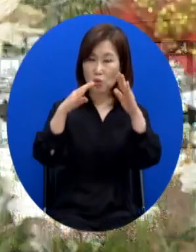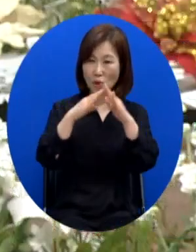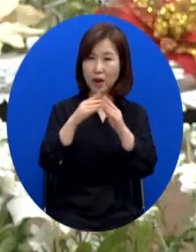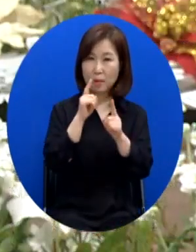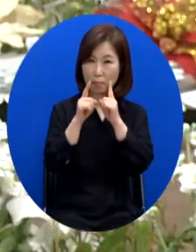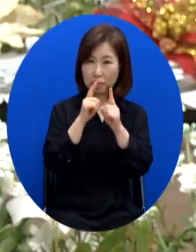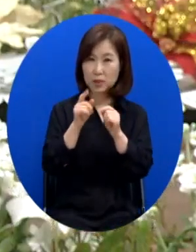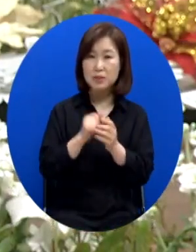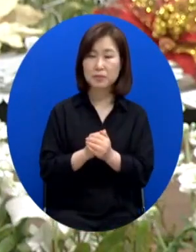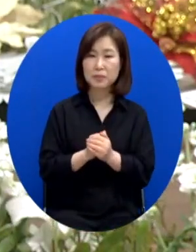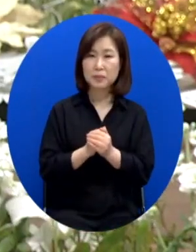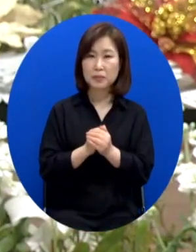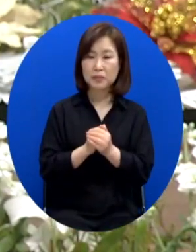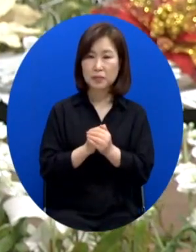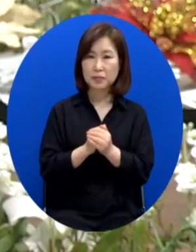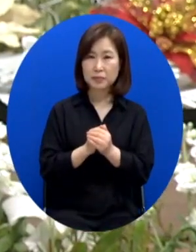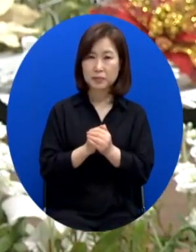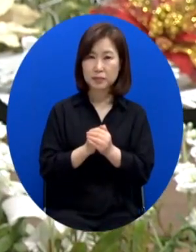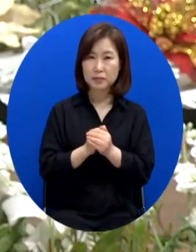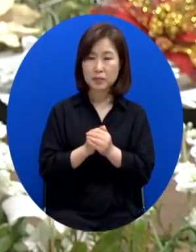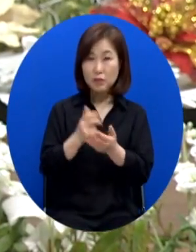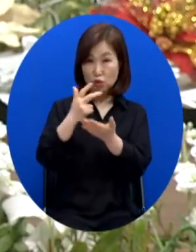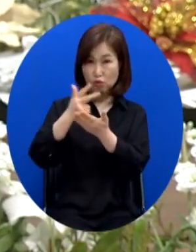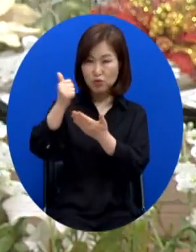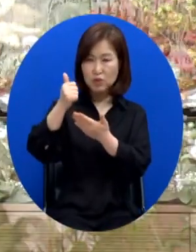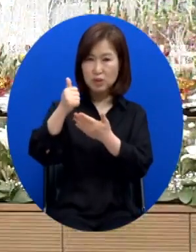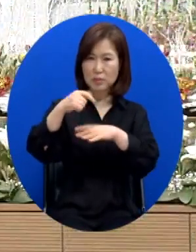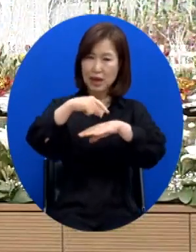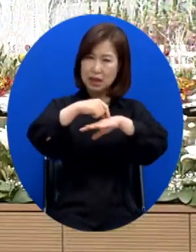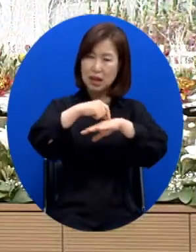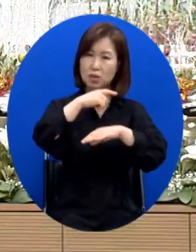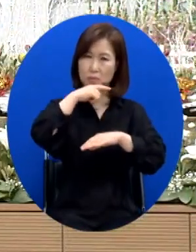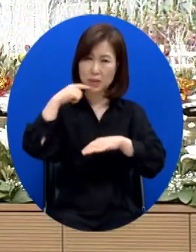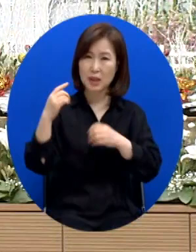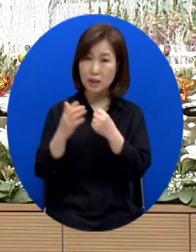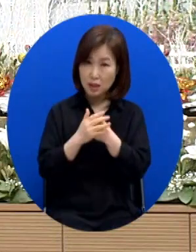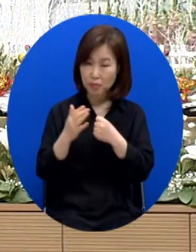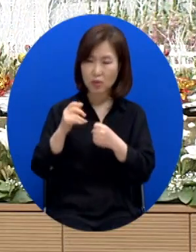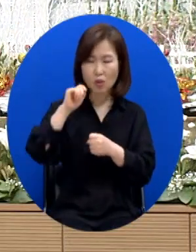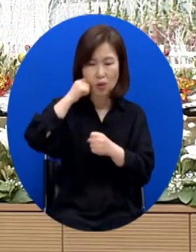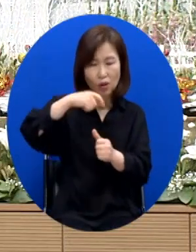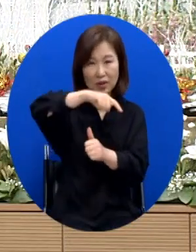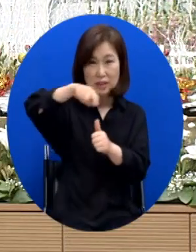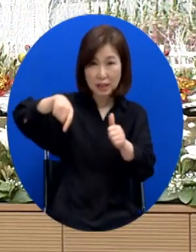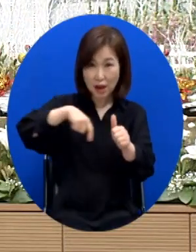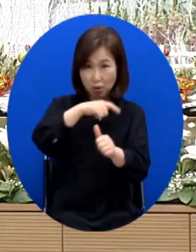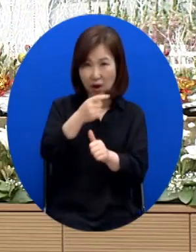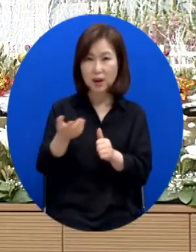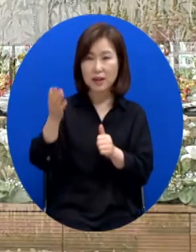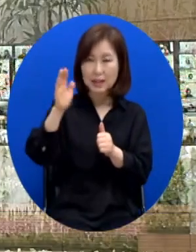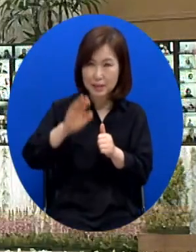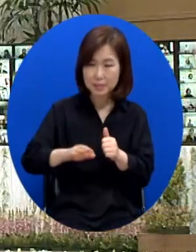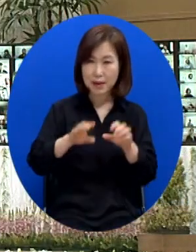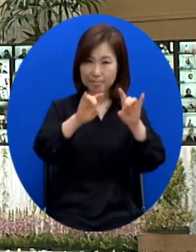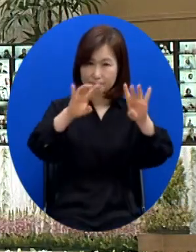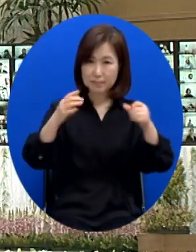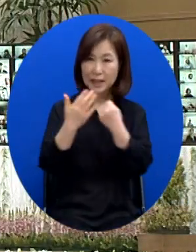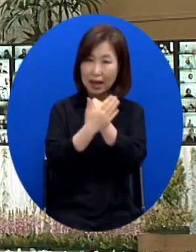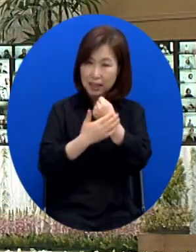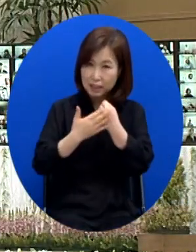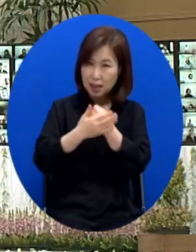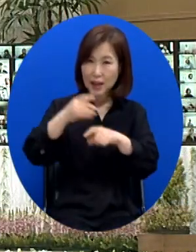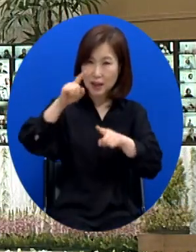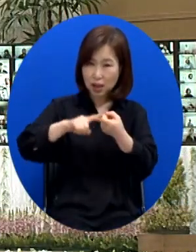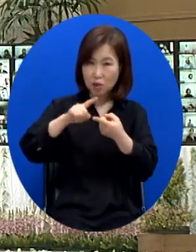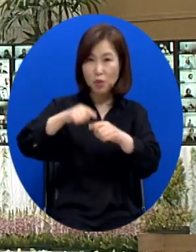영원한 생명잔치에 참여할 수 있게 된 건 주님의 살과 피 때문이라며 어려운 시기지만 각자 그 은혜에 감사하는